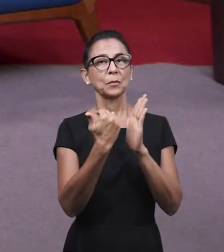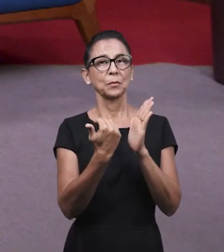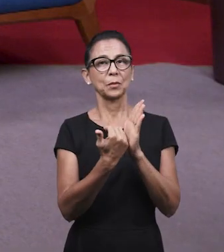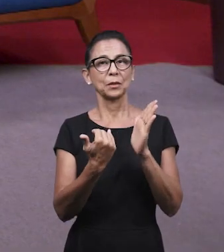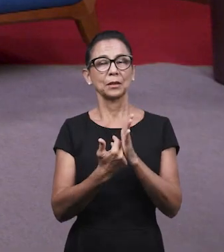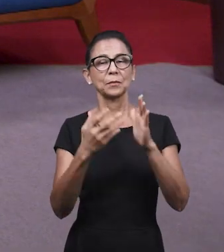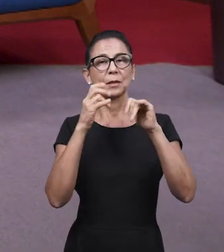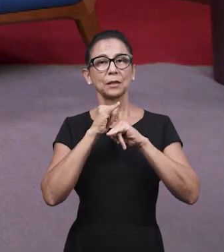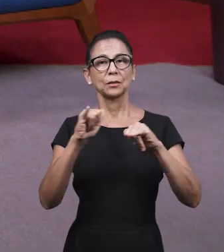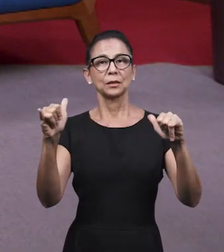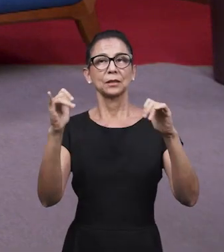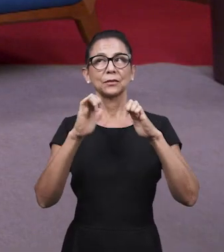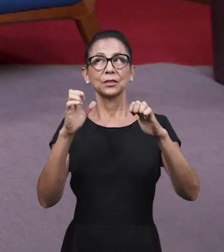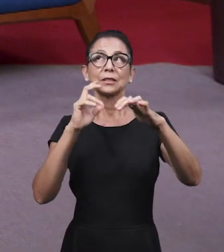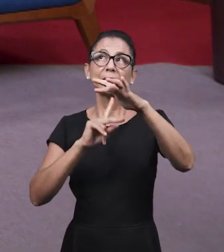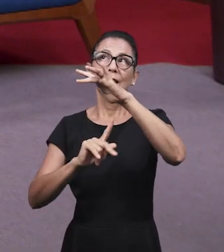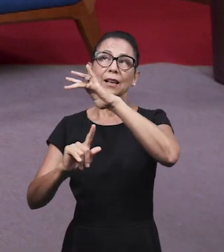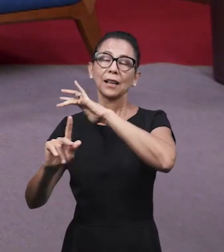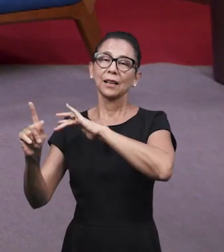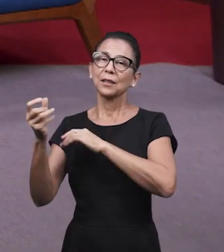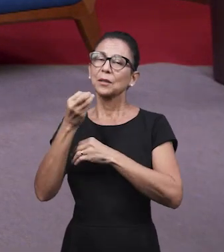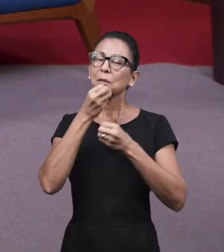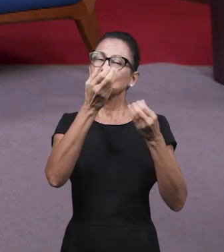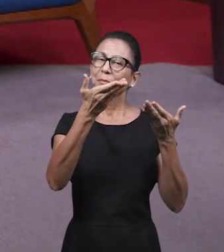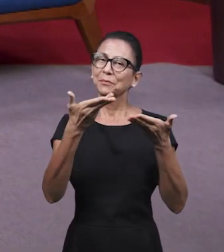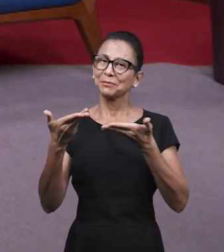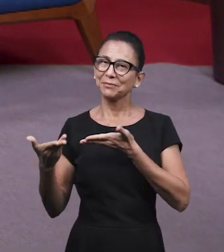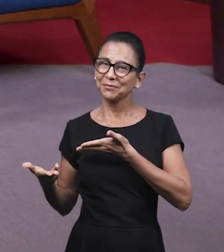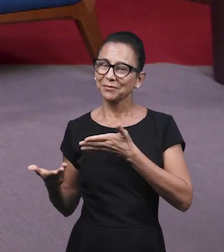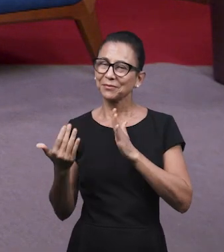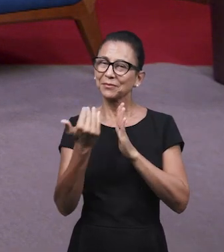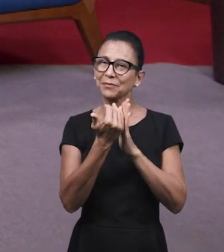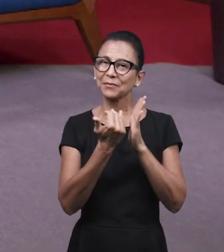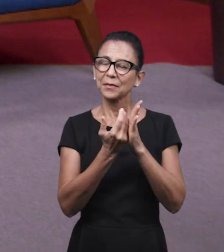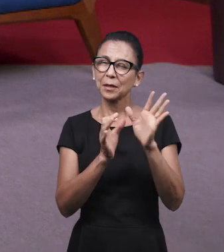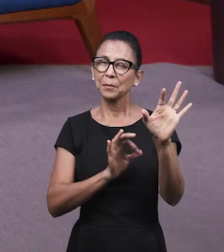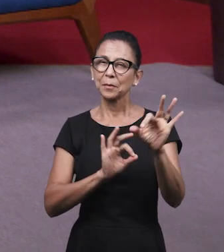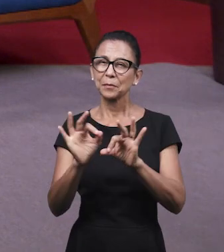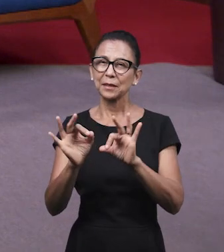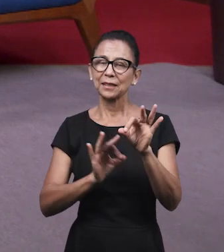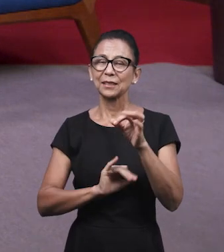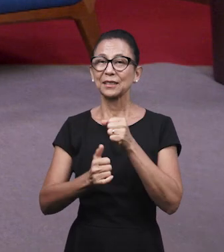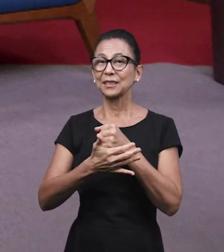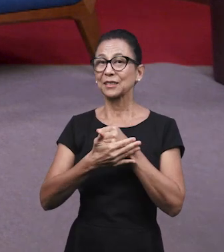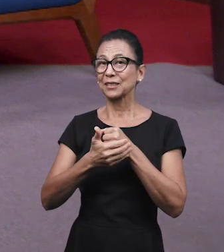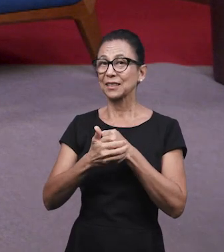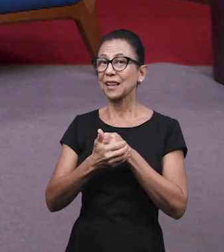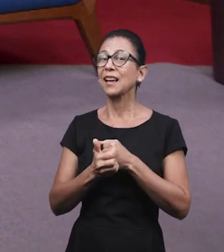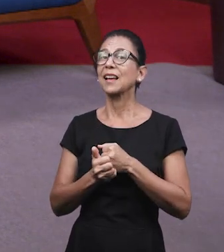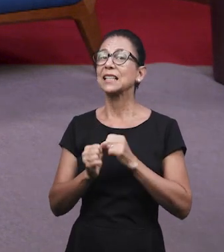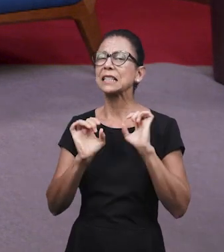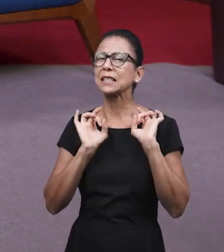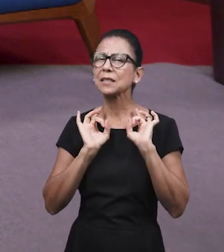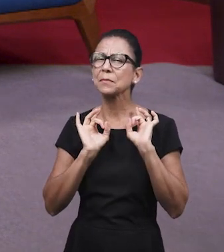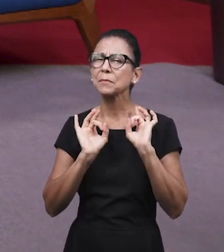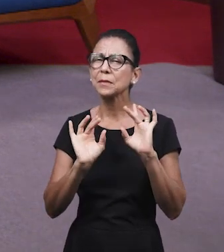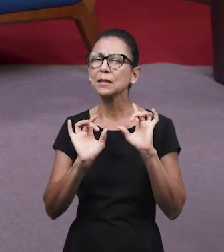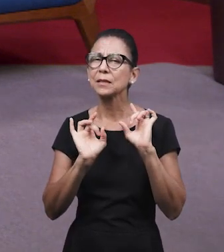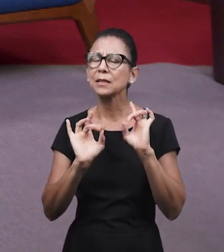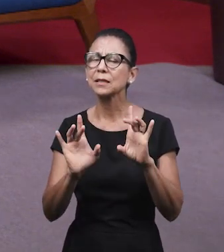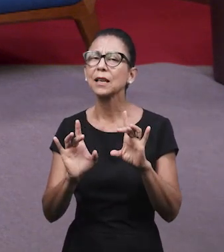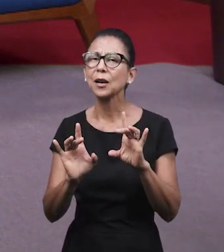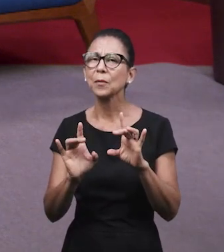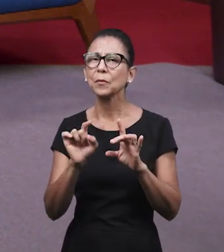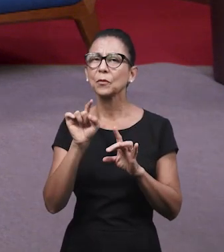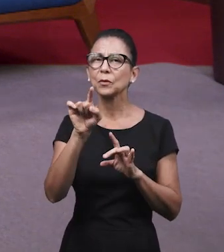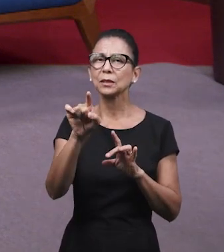la programmation en annonçant l'Évangile éternel. Soyez bienvenus à cette programmation qui est faite avec tout le soin et spécialement